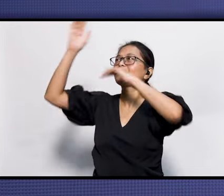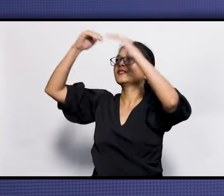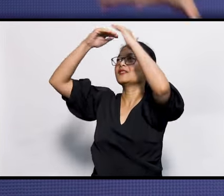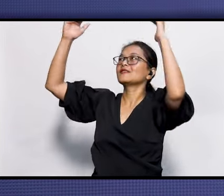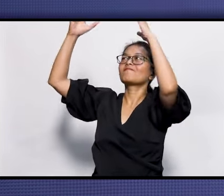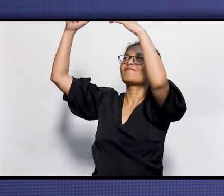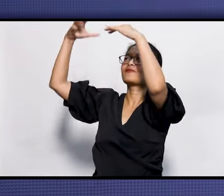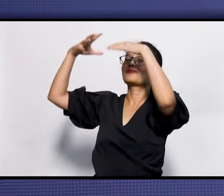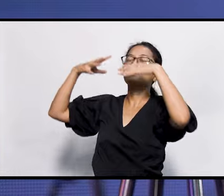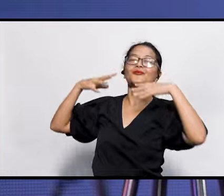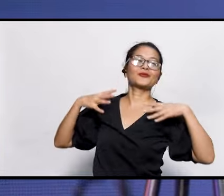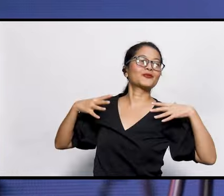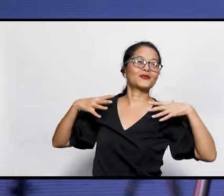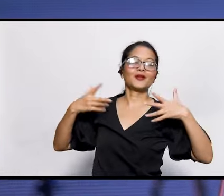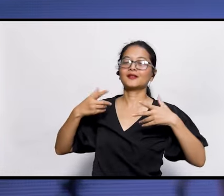itu